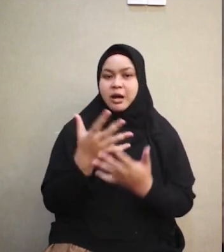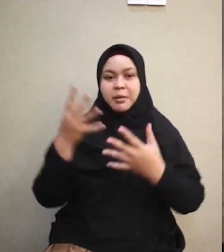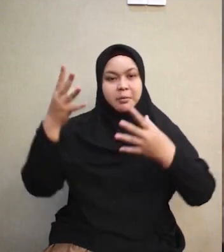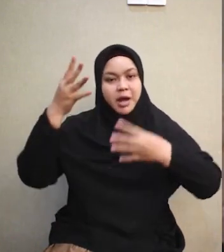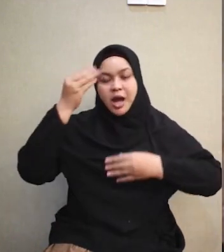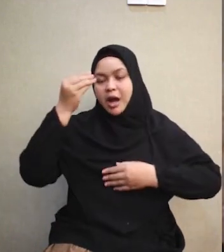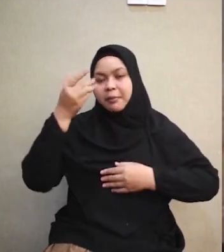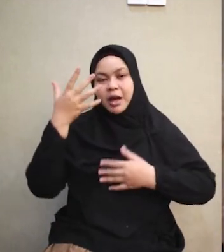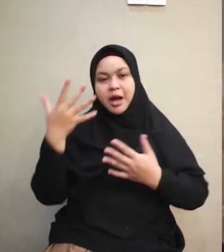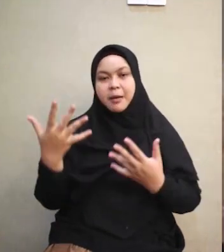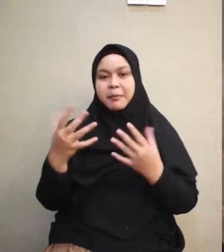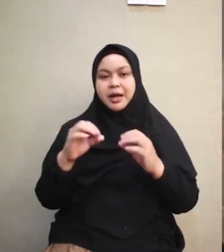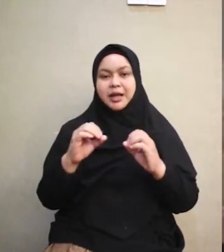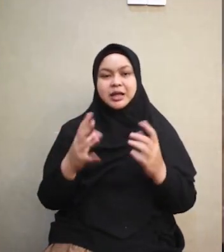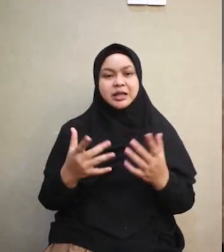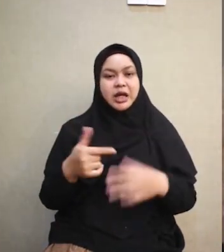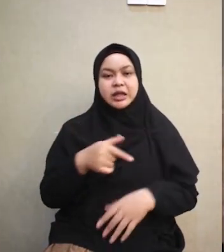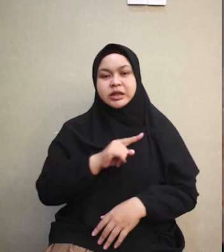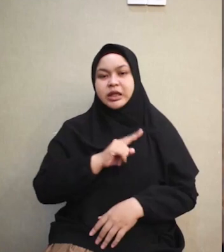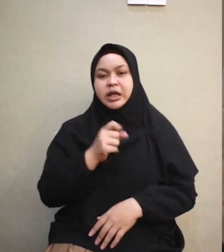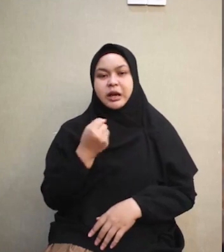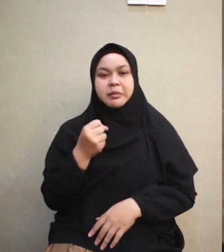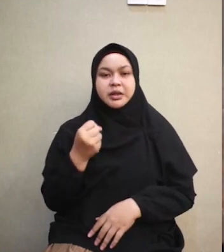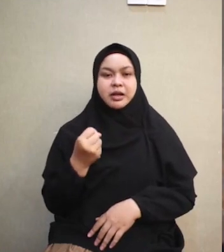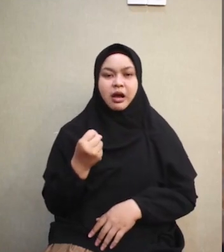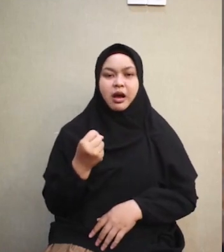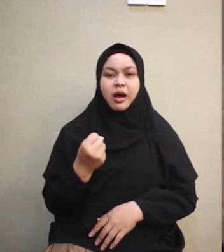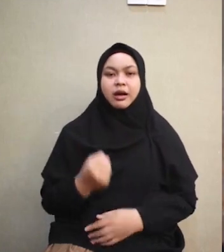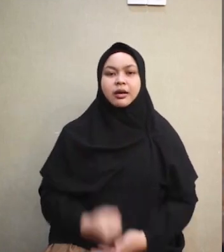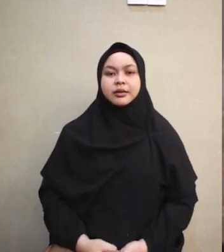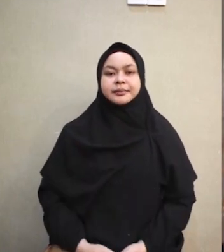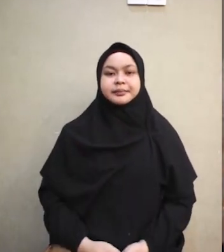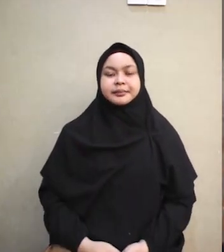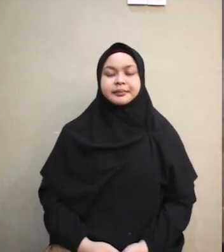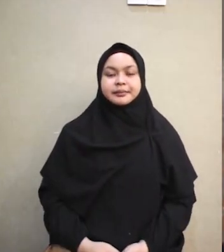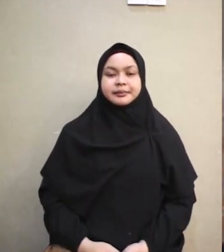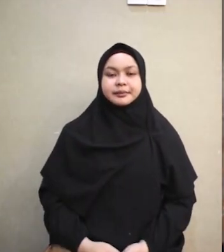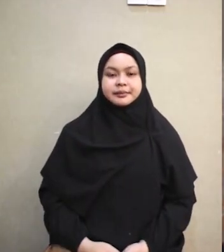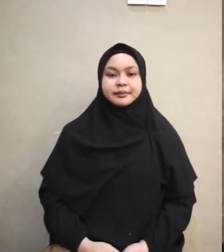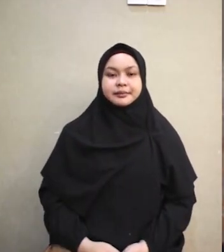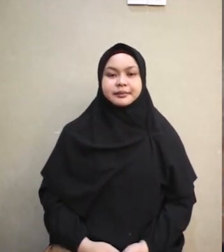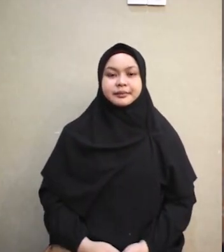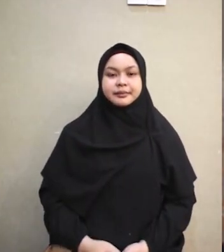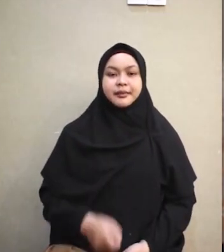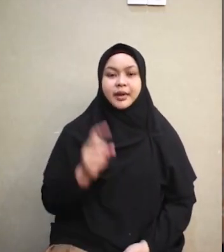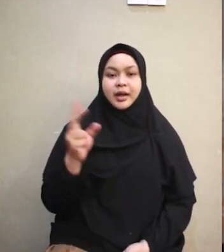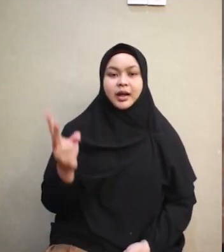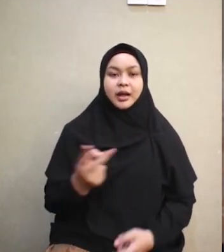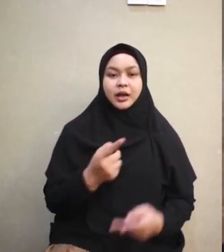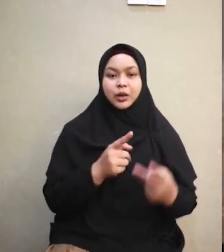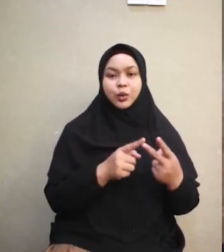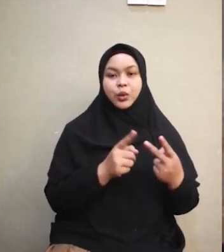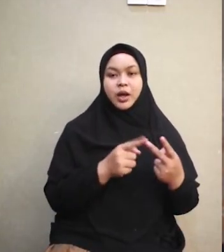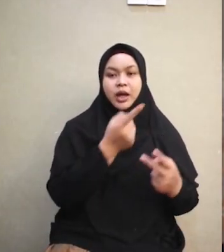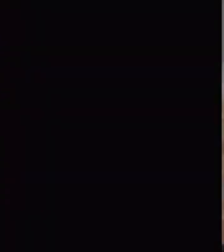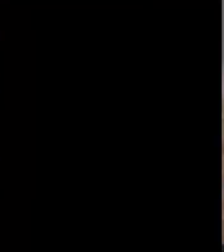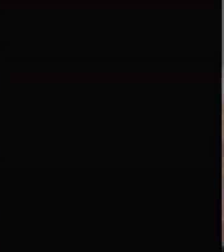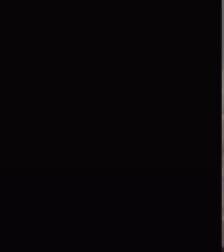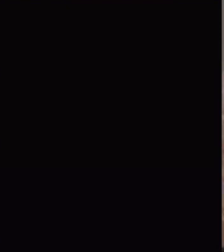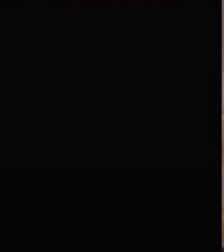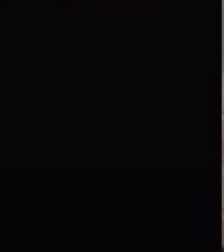terjadi pada dirinya sendiri pun tidak bisa Nah yang kedua ini terkait dengan kapasitas hukumnya